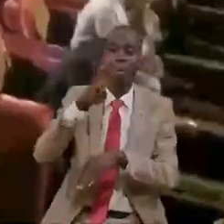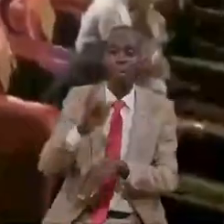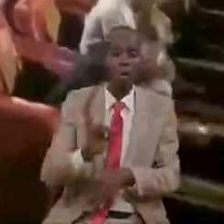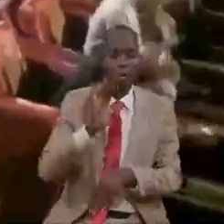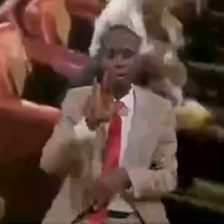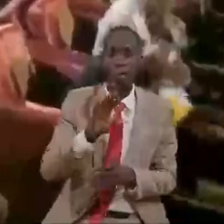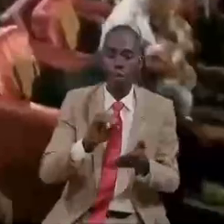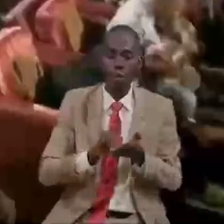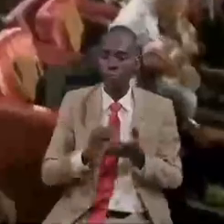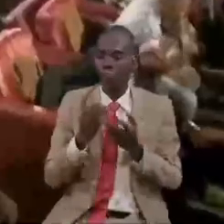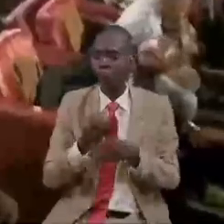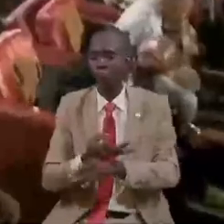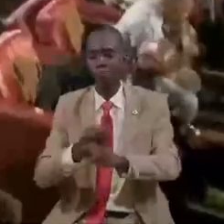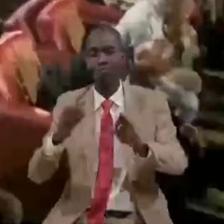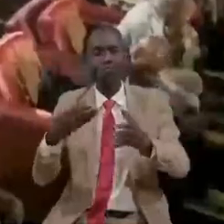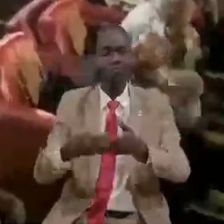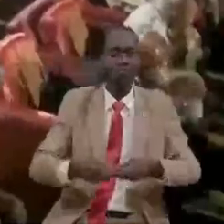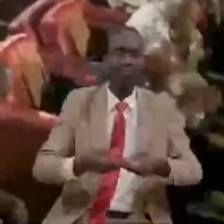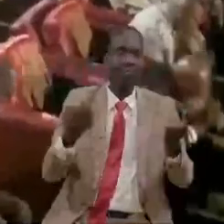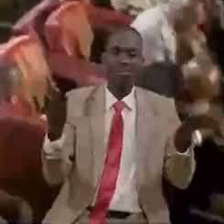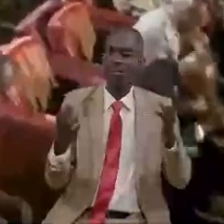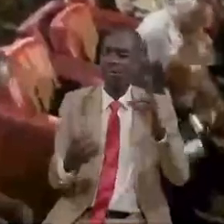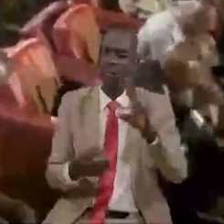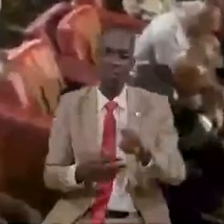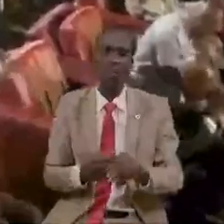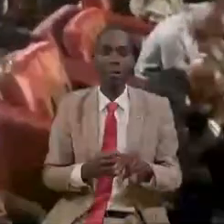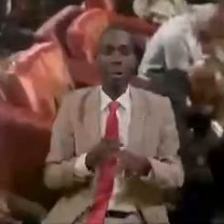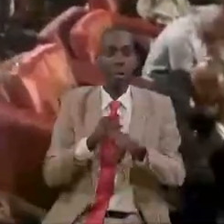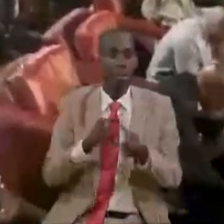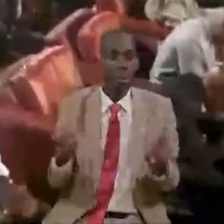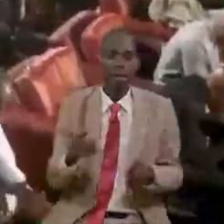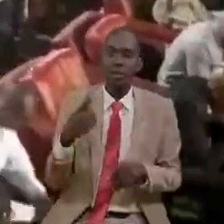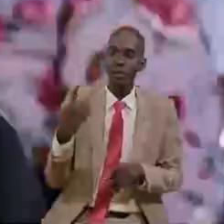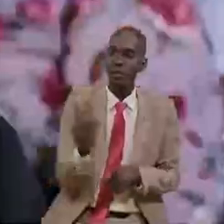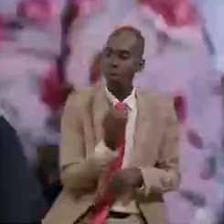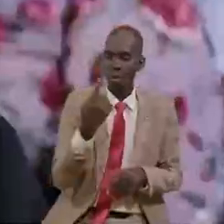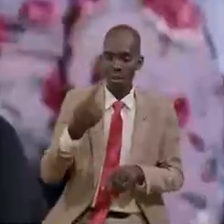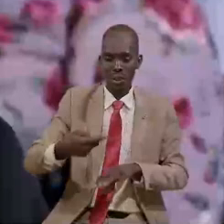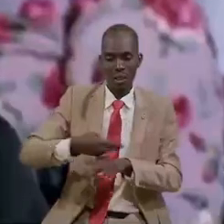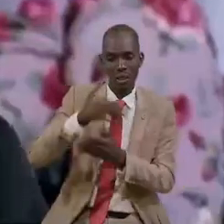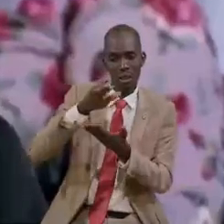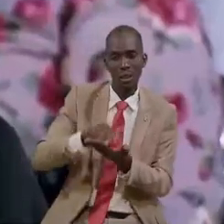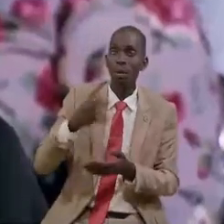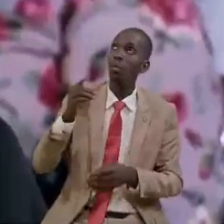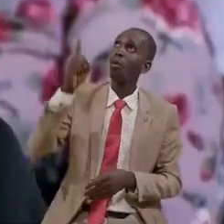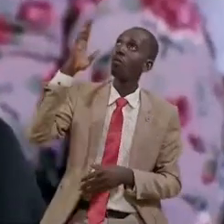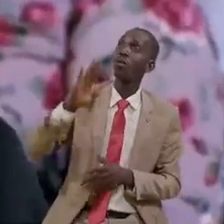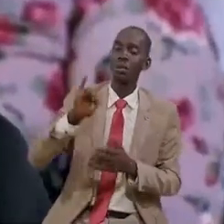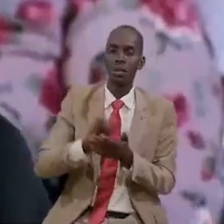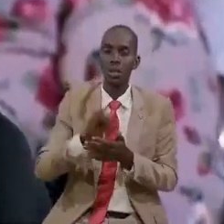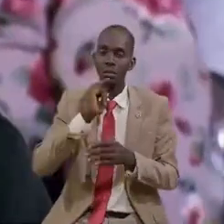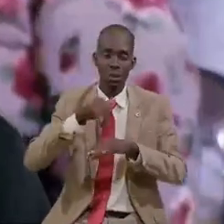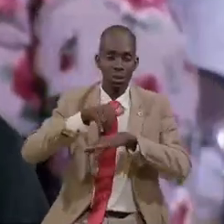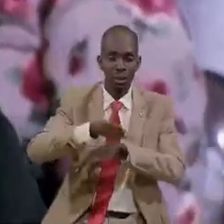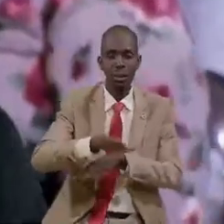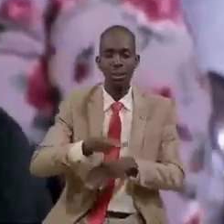c'est lui qui est l'agneau de Dieu, qui a fait le sacrifice pour tout le monde. Et maintenant, il tient votre